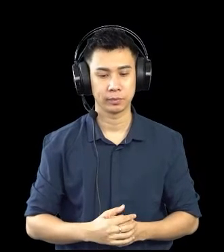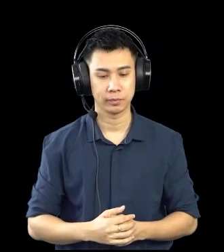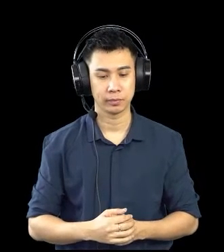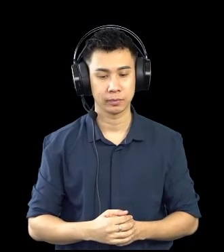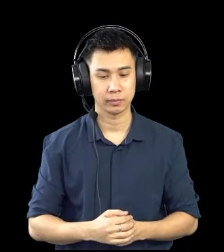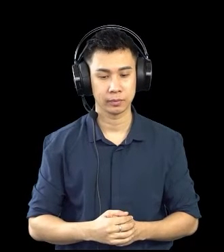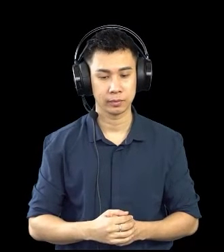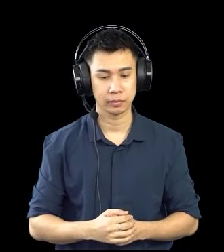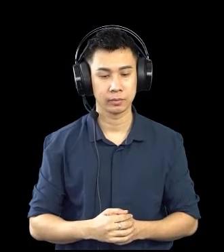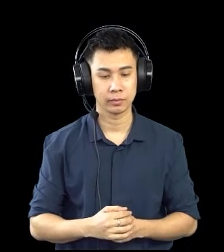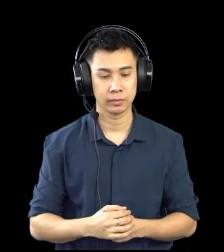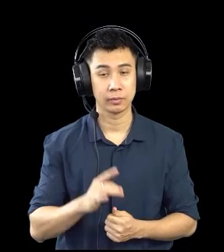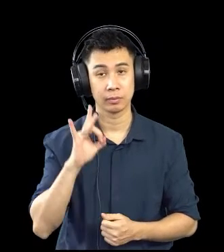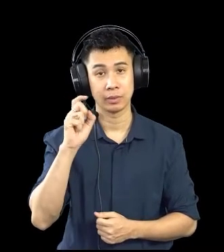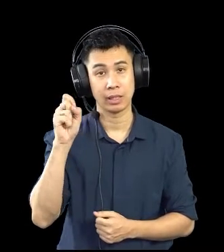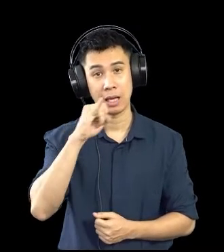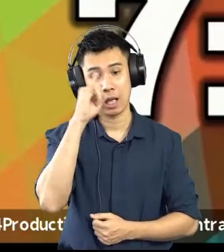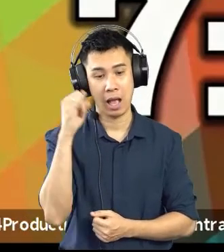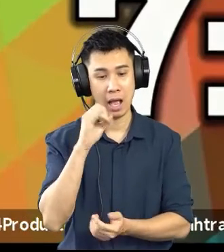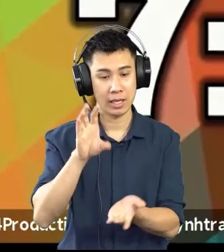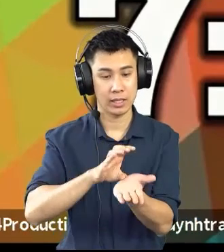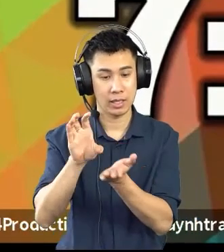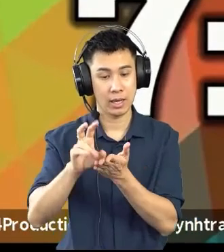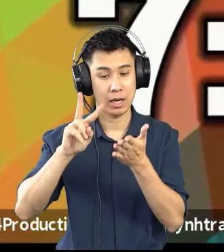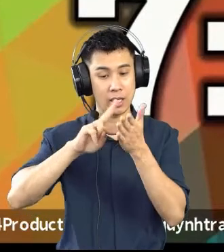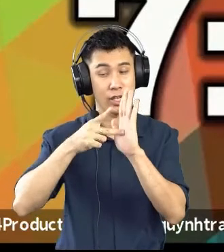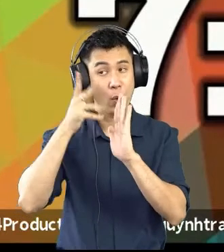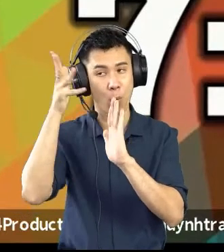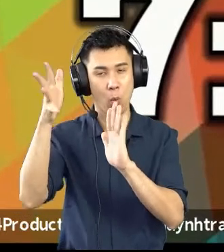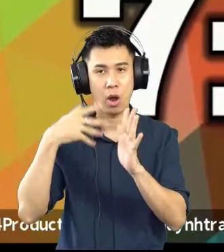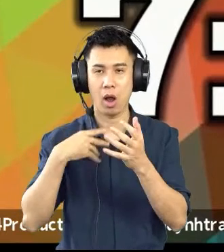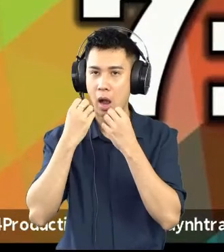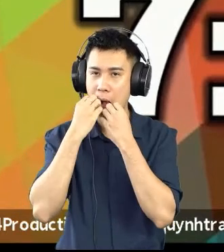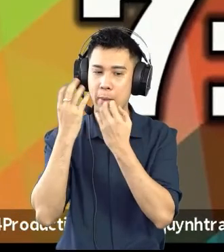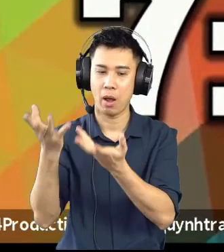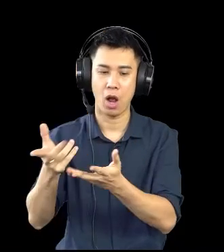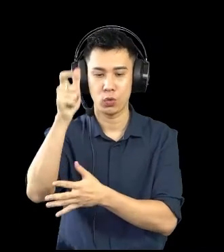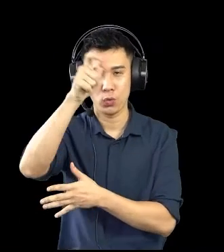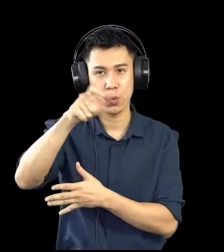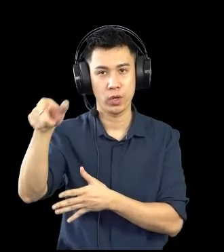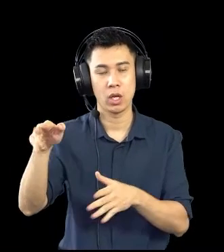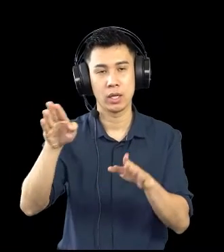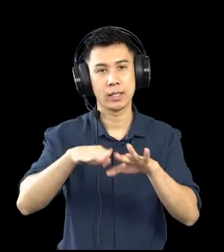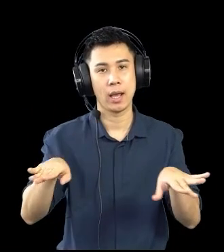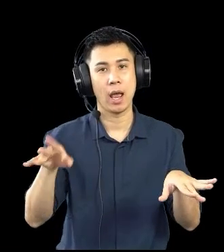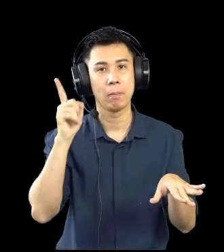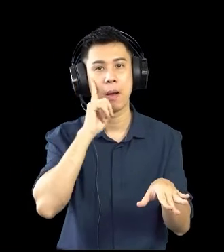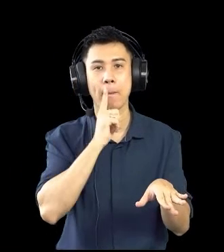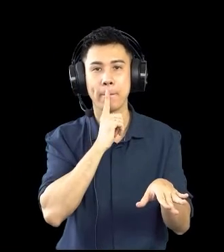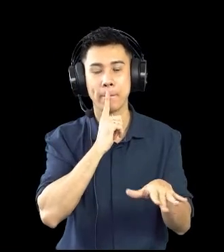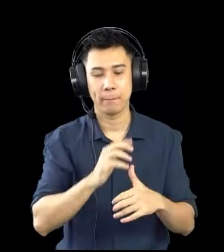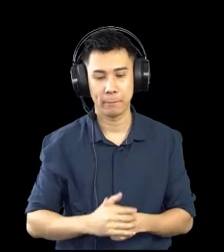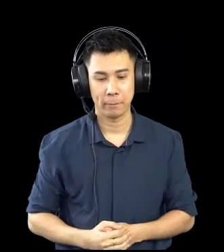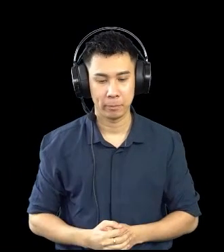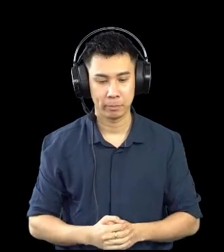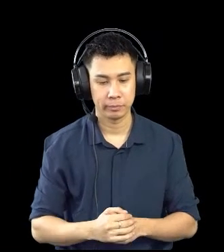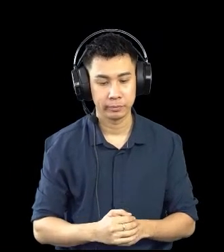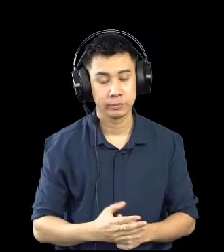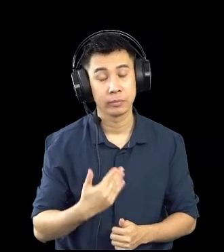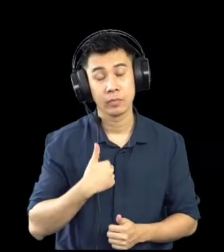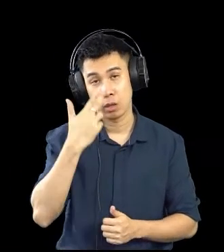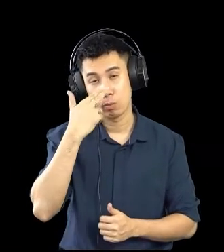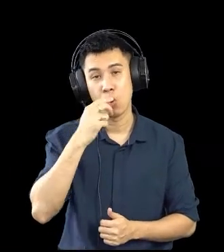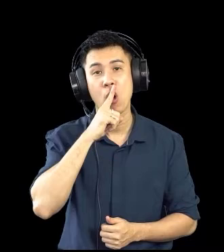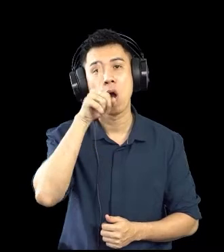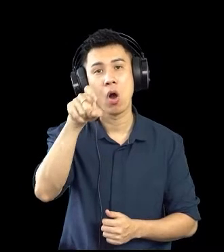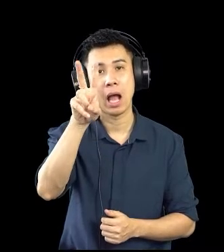Trước tiên thì xin cảm ơn bạn Hải và dự án rất là ý nghĩa của các bạn cho đối tượng là trẻ khiếm thính. Thì mình có hai câu hỏi